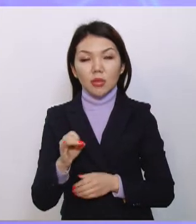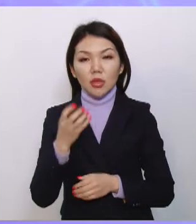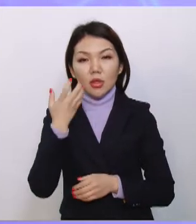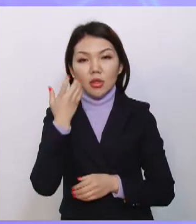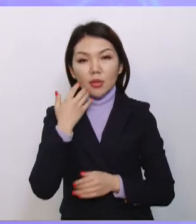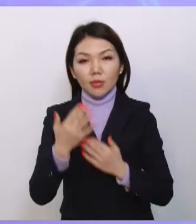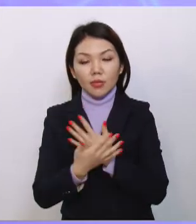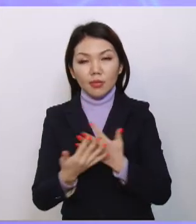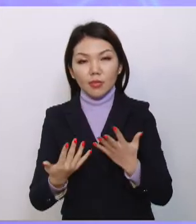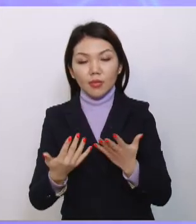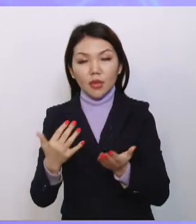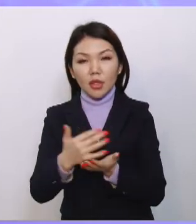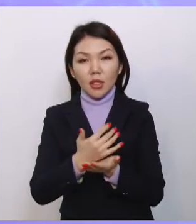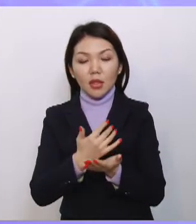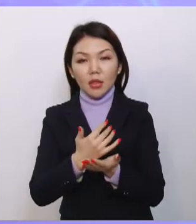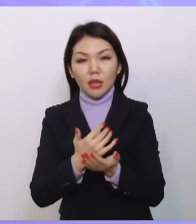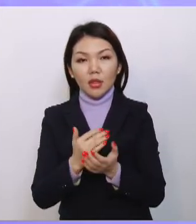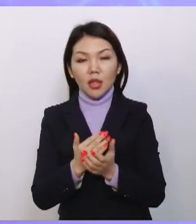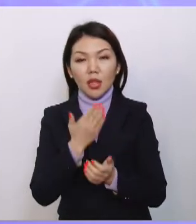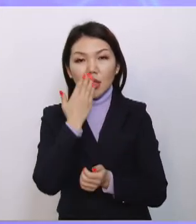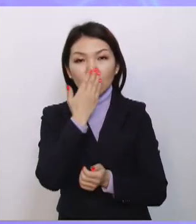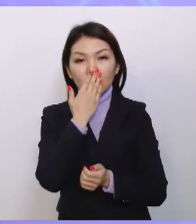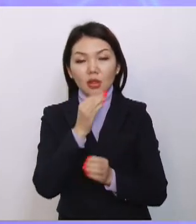Жыты аңкыган мөмөлөр кандай сонун?